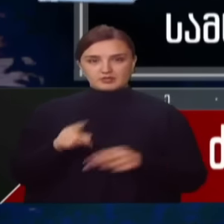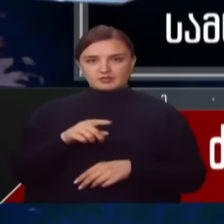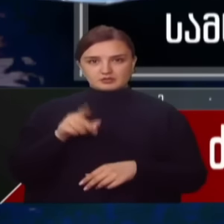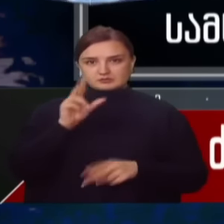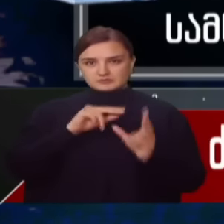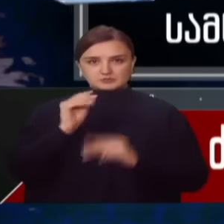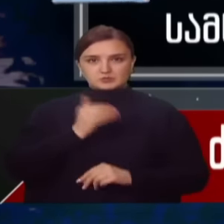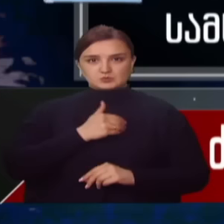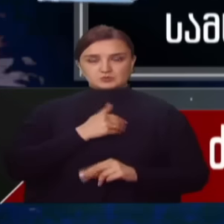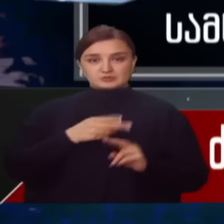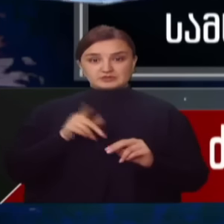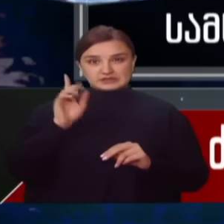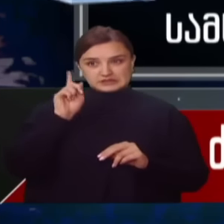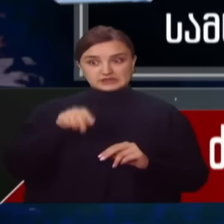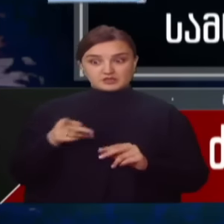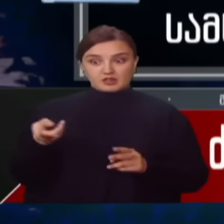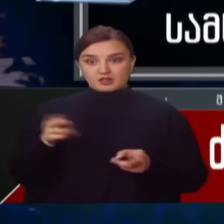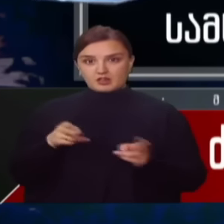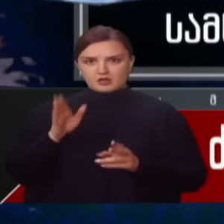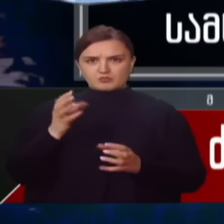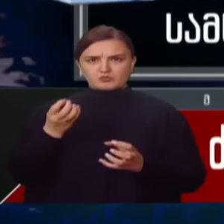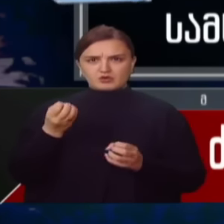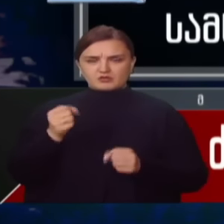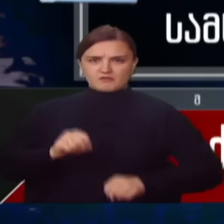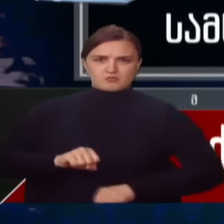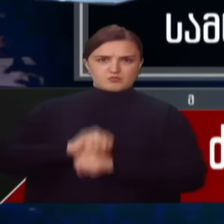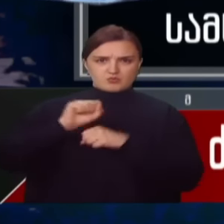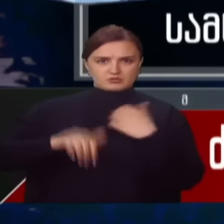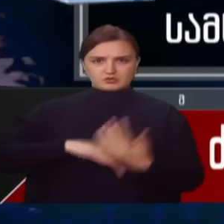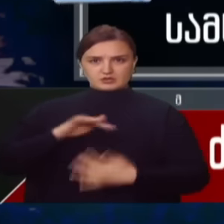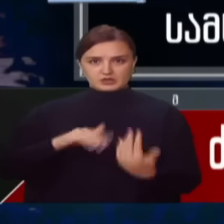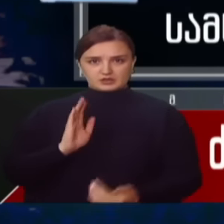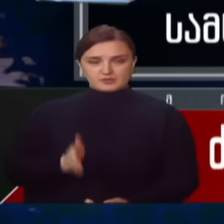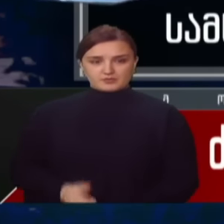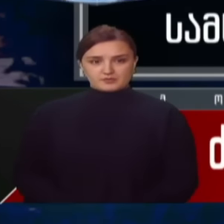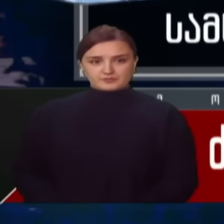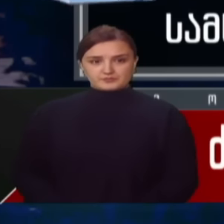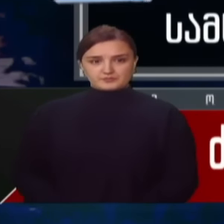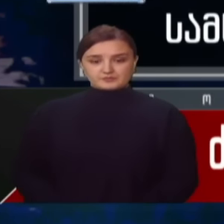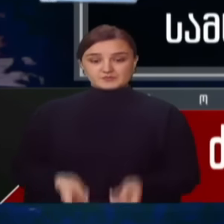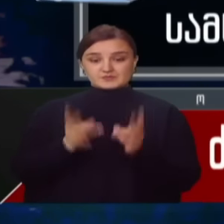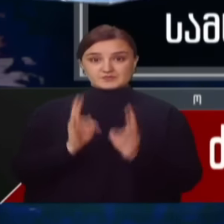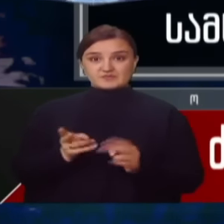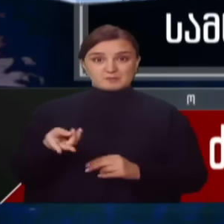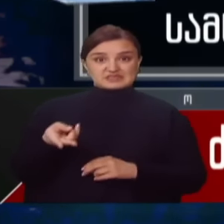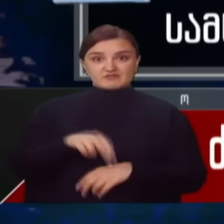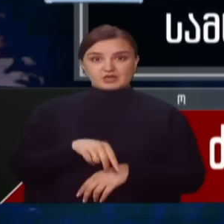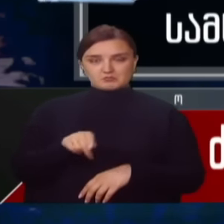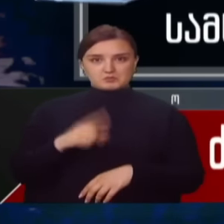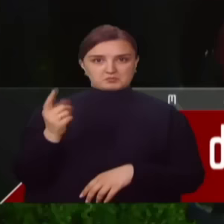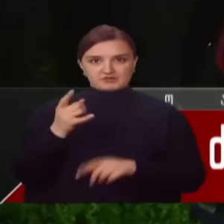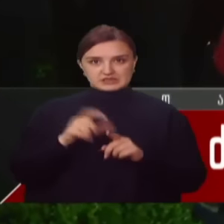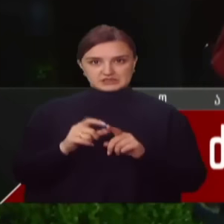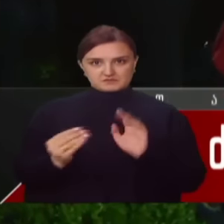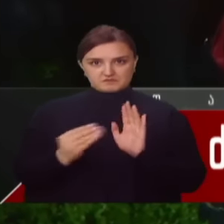მათი აზრით, აღნიშნული სავალალო შედეგები გაზრდის საპროტესტო მუხტს და რადიკალიზმს. მსხვერპლი სუსის განცხადებაში პირველად ჟღერს,